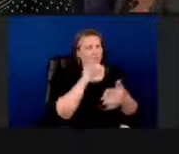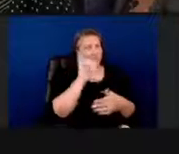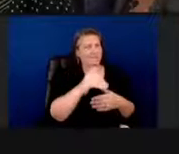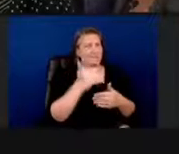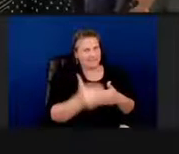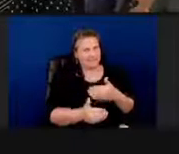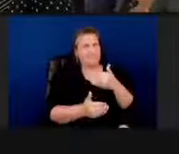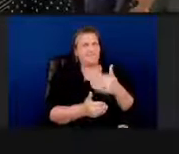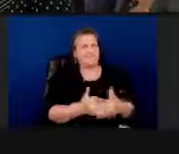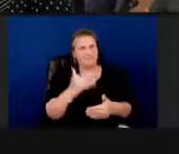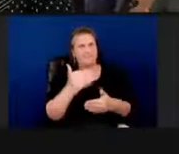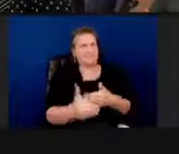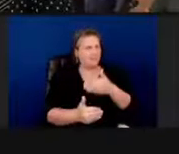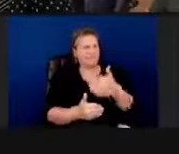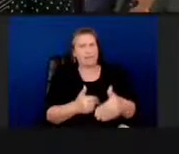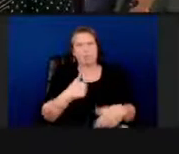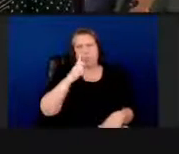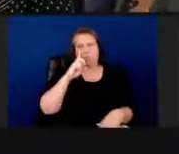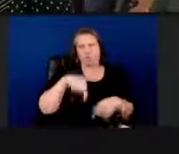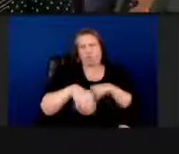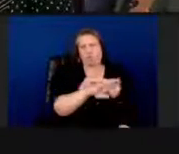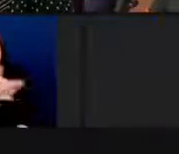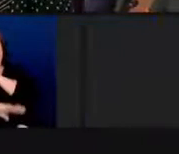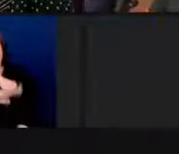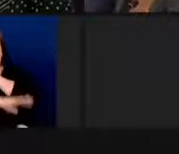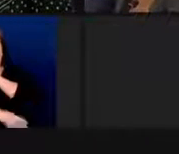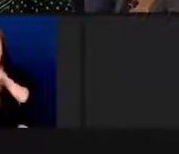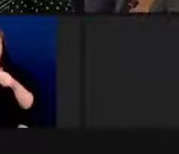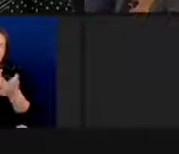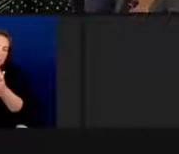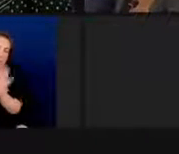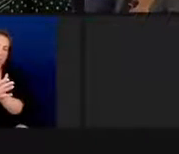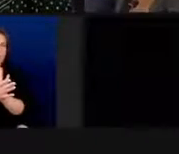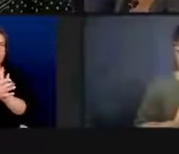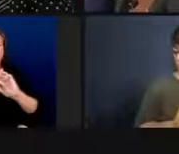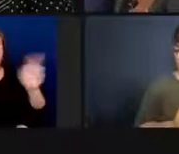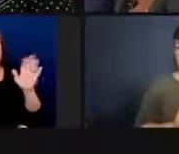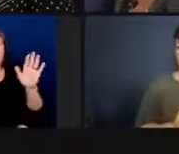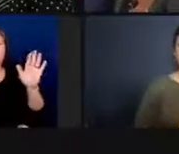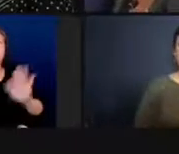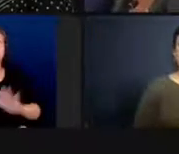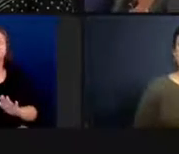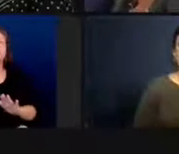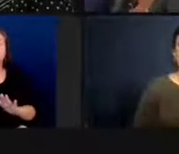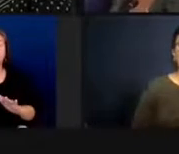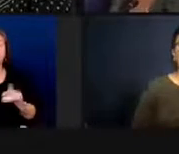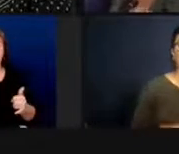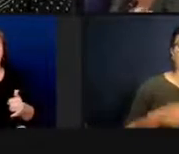أتحدث عن هذه المسائل.